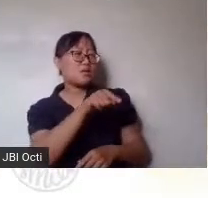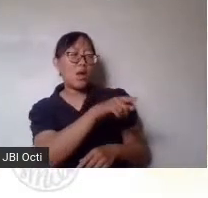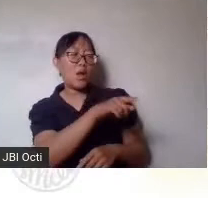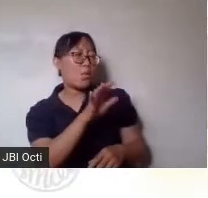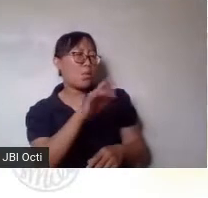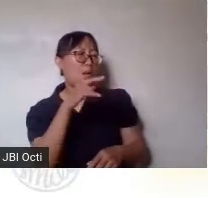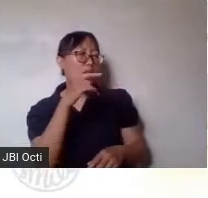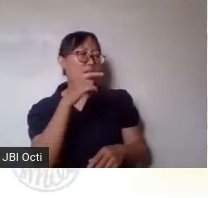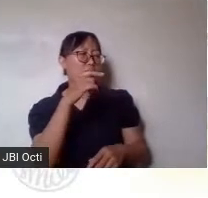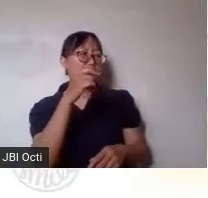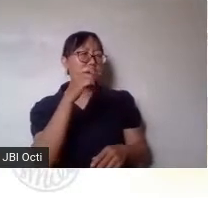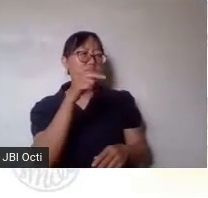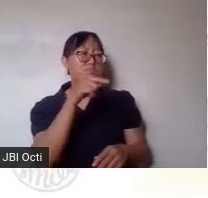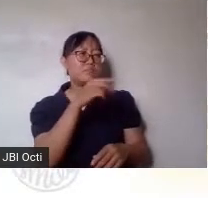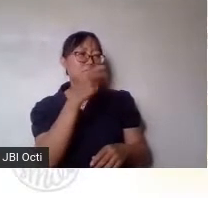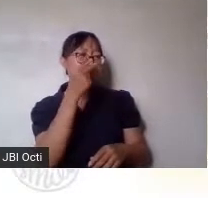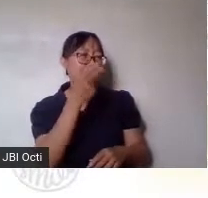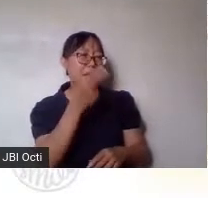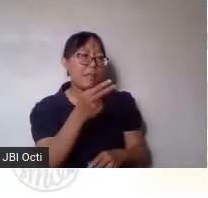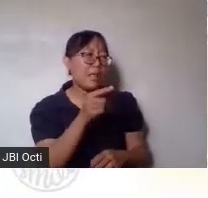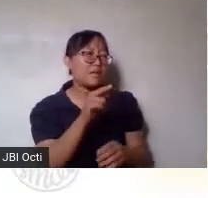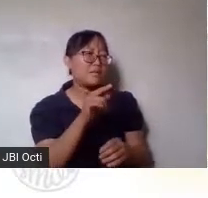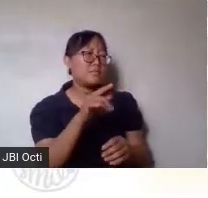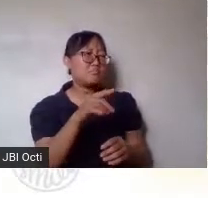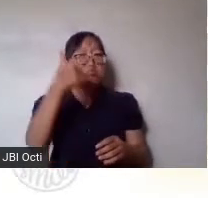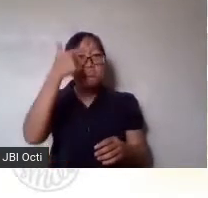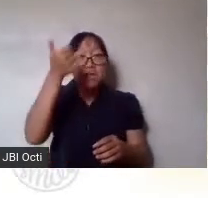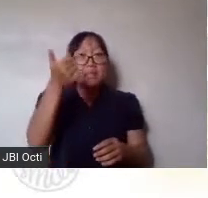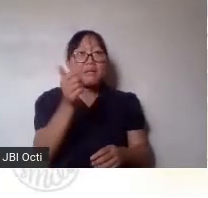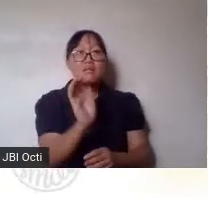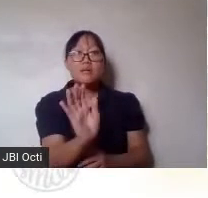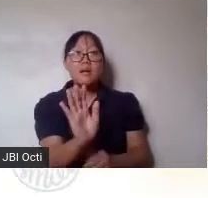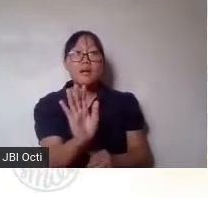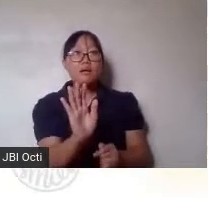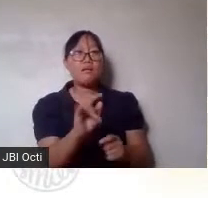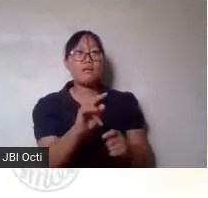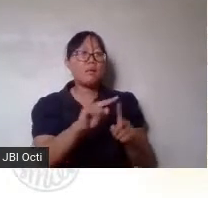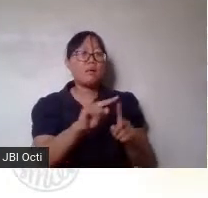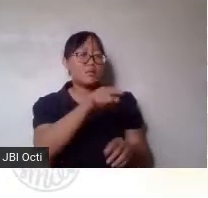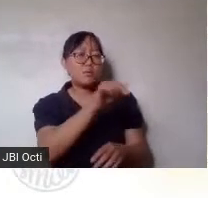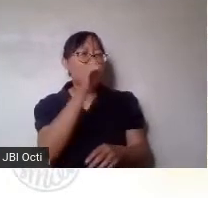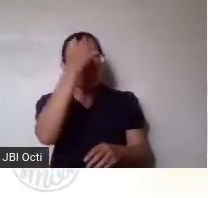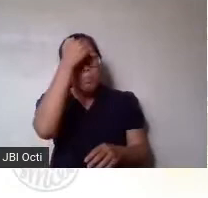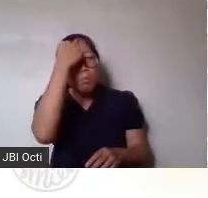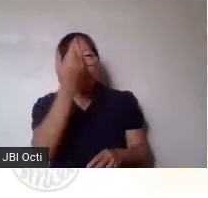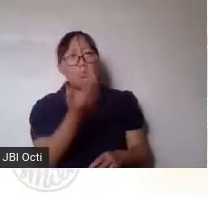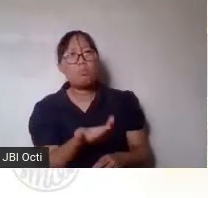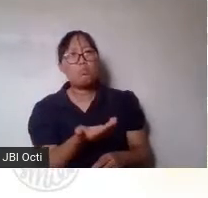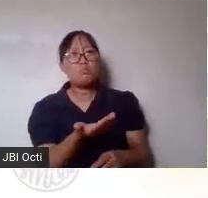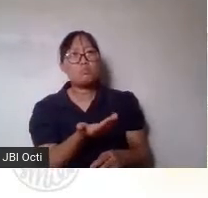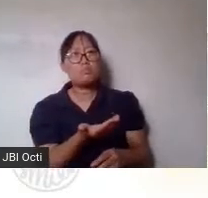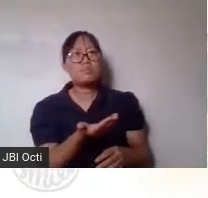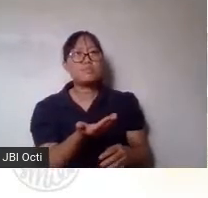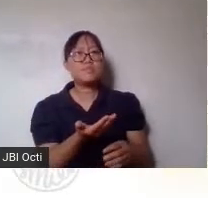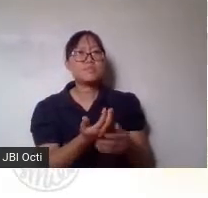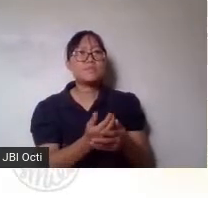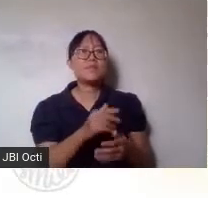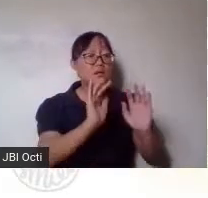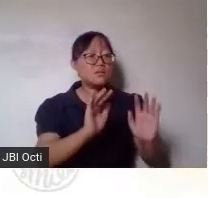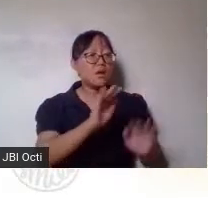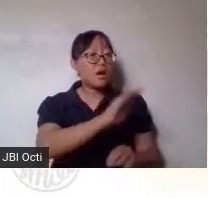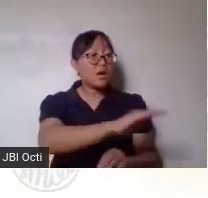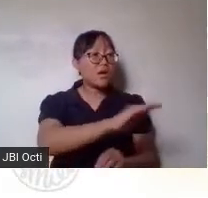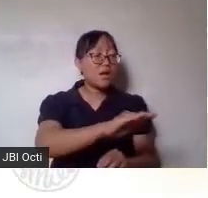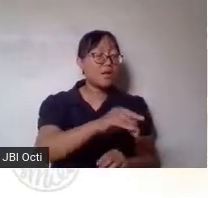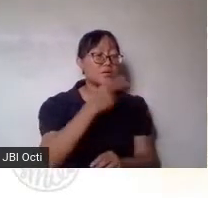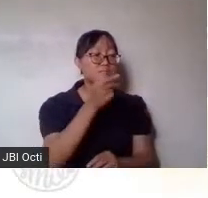kondisinya yang seperti ini ya. Dan bahkan banyak sekali kita dapatkan anak-anak yang seperti ini memang berpindah-pindah sekolah ya. Karena